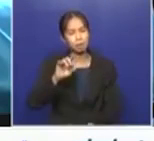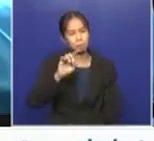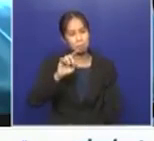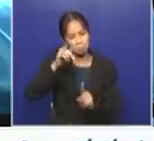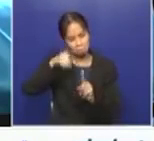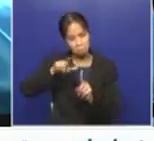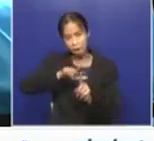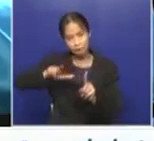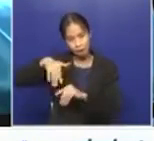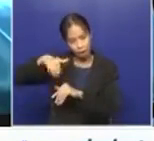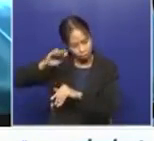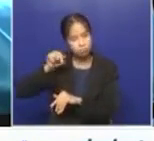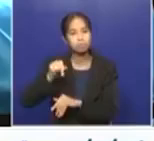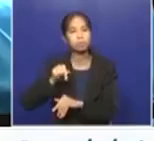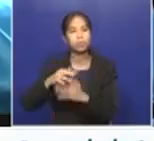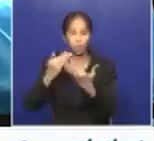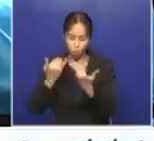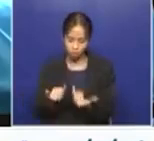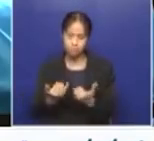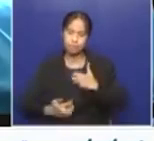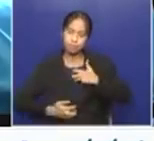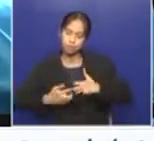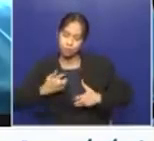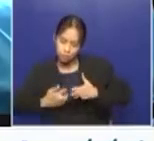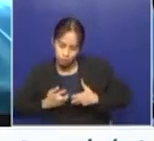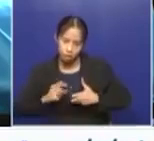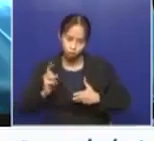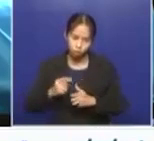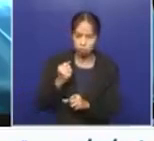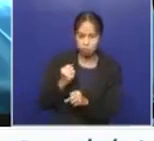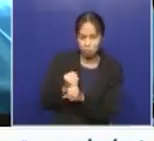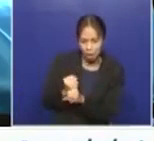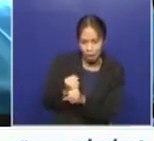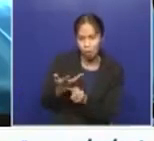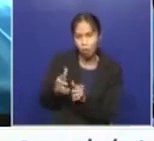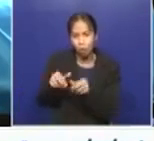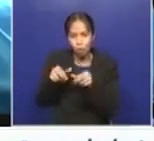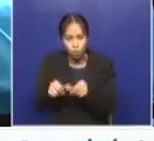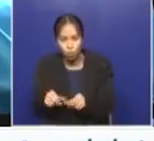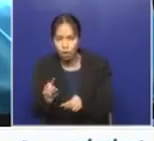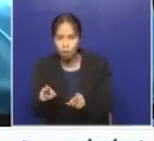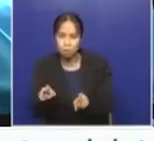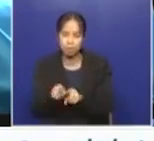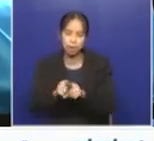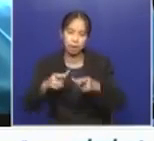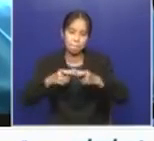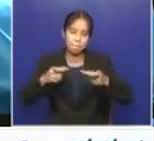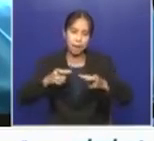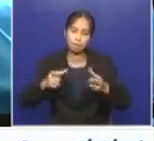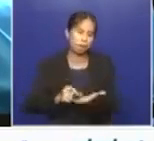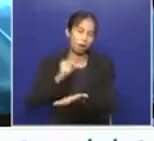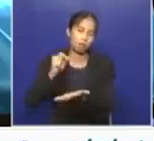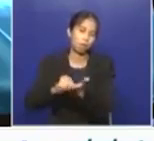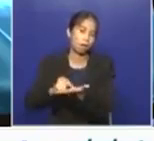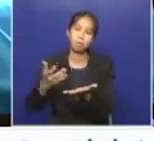บาทและได้รับความเดือดร้อนทำให้อยู่อย่างหลบซ่อนๆเนื่องจากไม่มีอนุญาตทำงานอย่างถูกต้องตามกฎหม